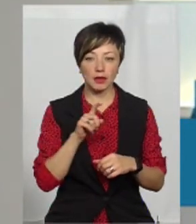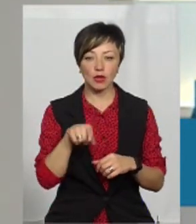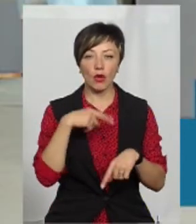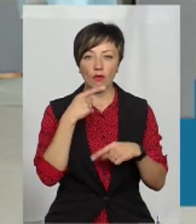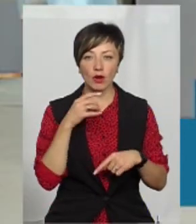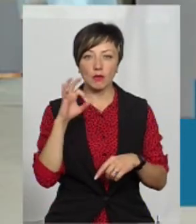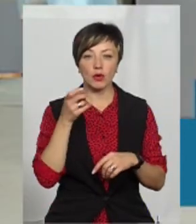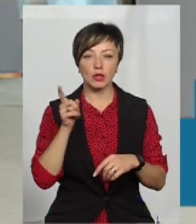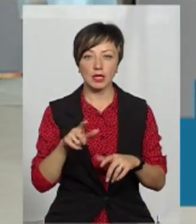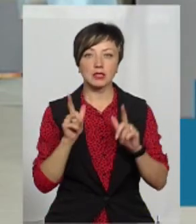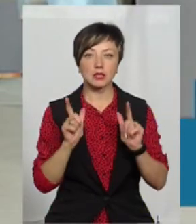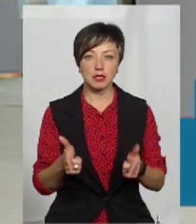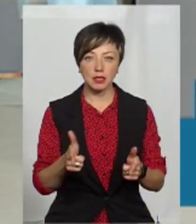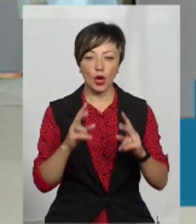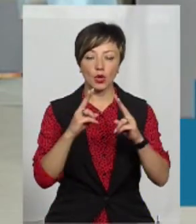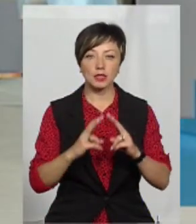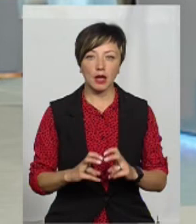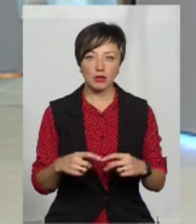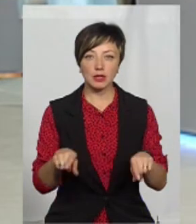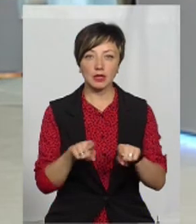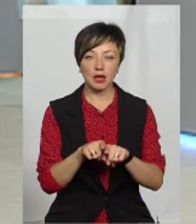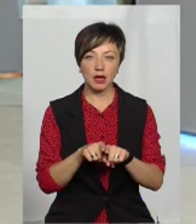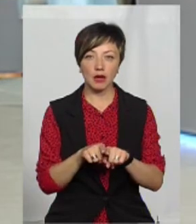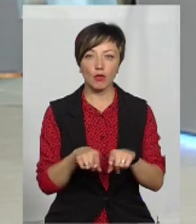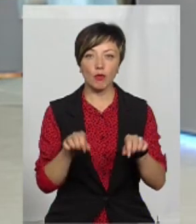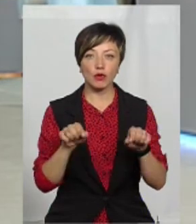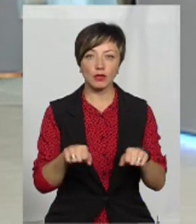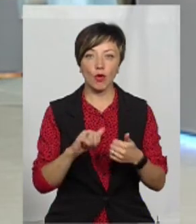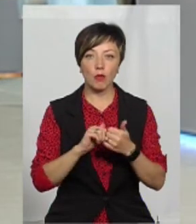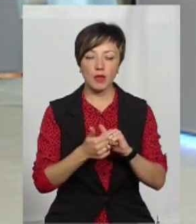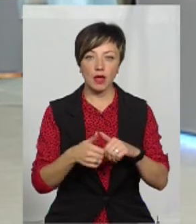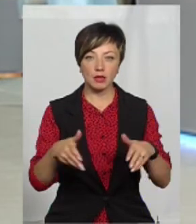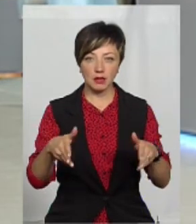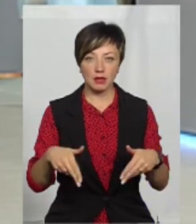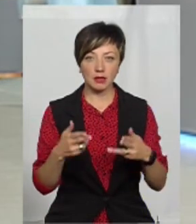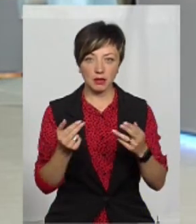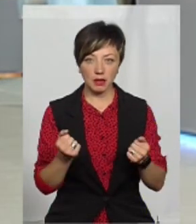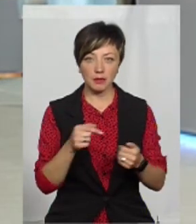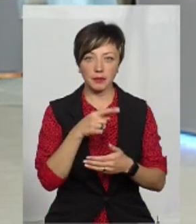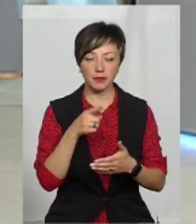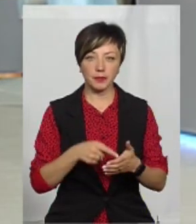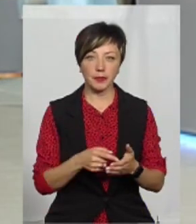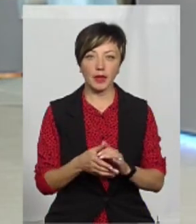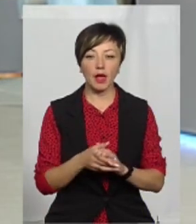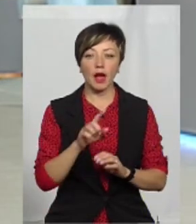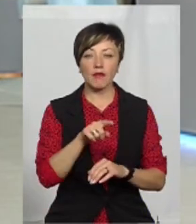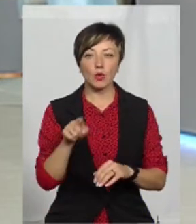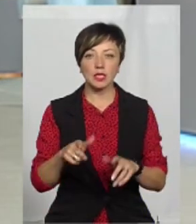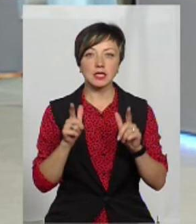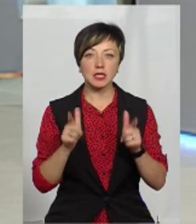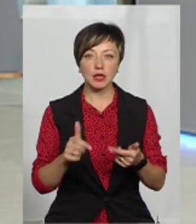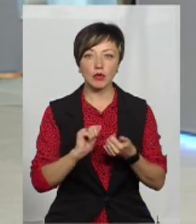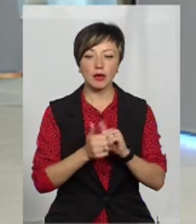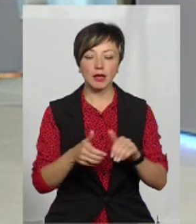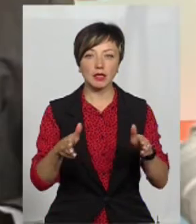вони говорили про те, що вони згідні розглянути таку можливість обміняти ділянки, так? Вони згідні обміняти